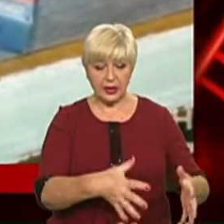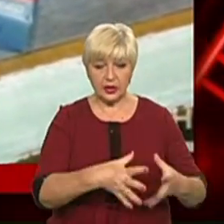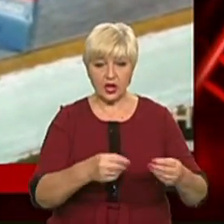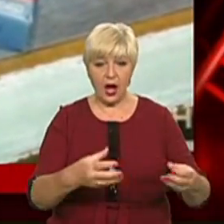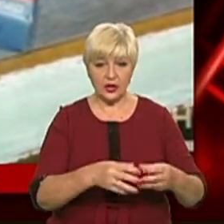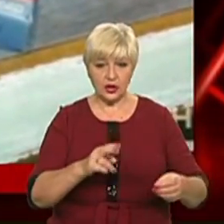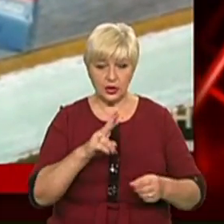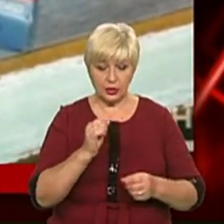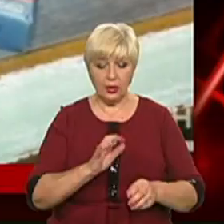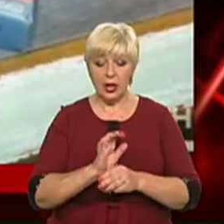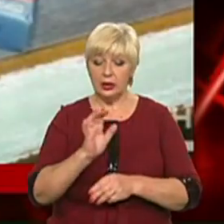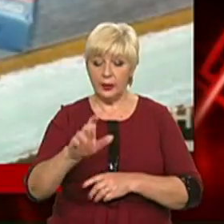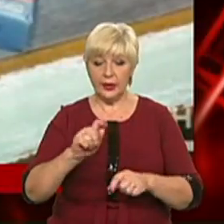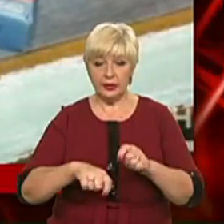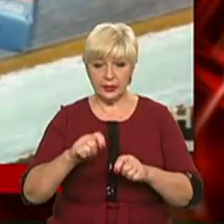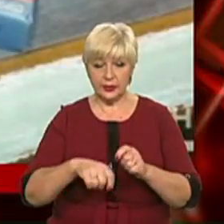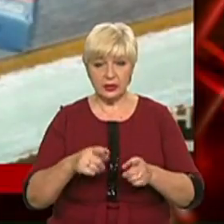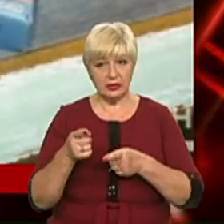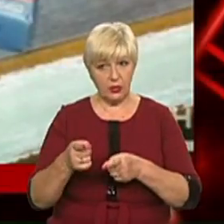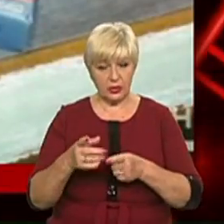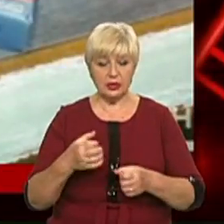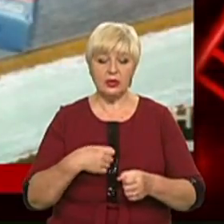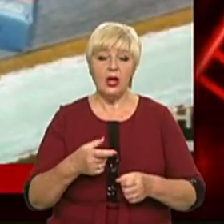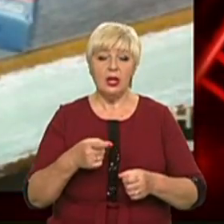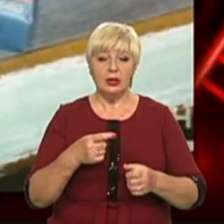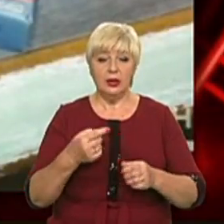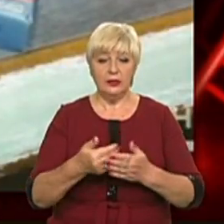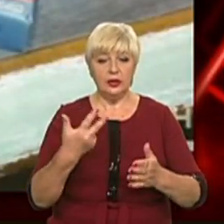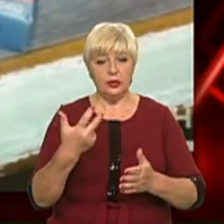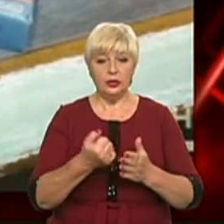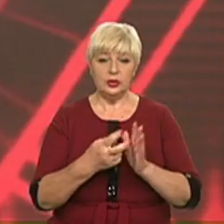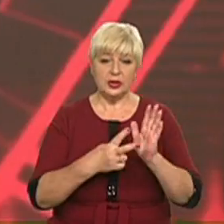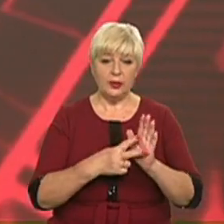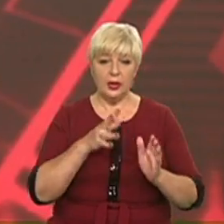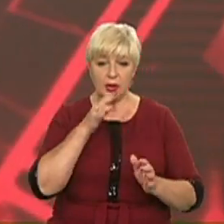направили на експертизу. Зловмиснику загрожує від 3 до 7 років позбавлення волі.